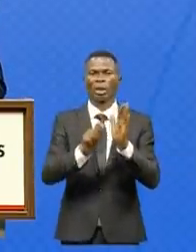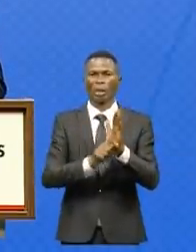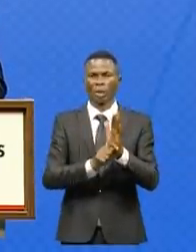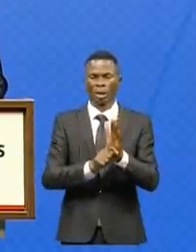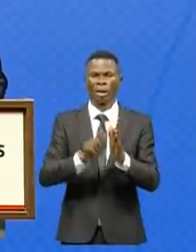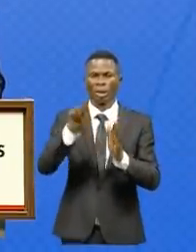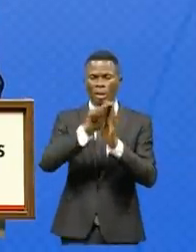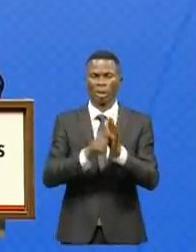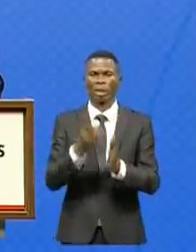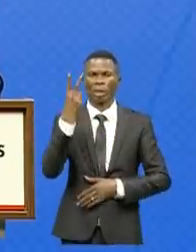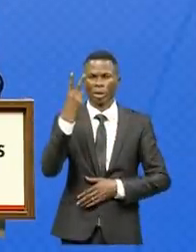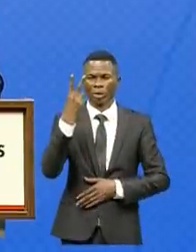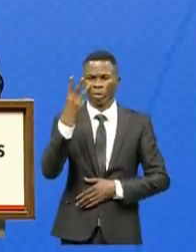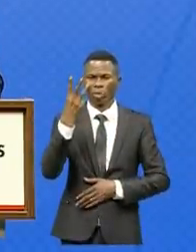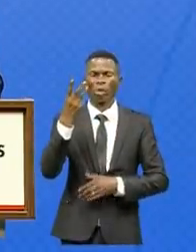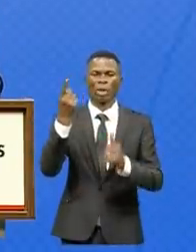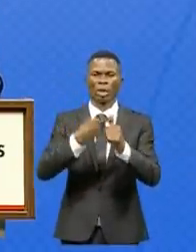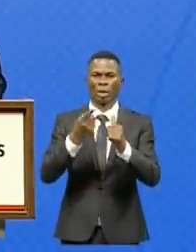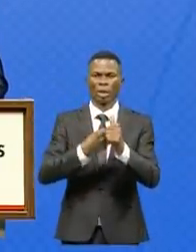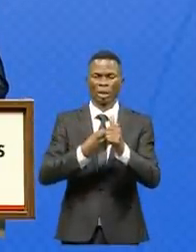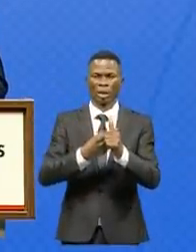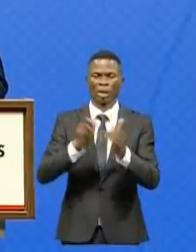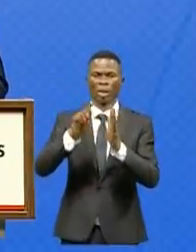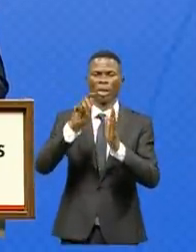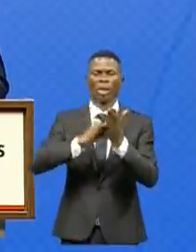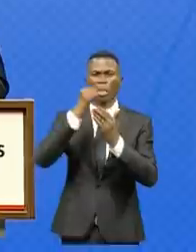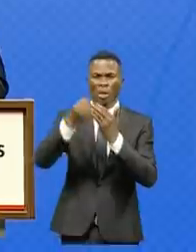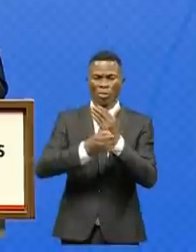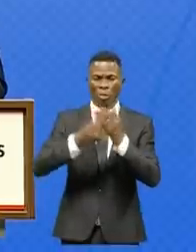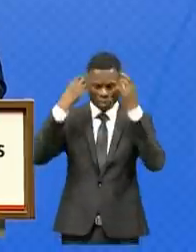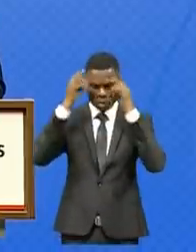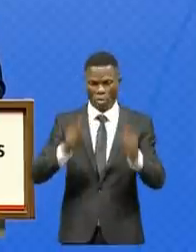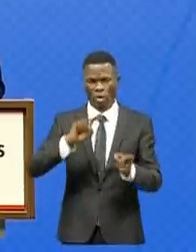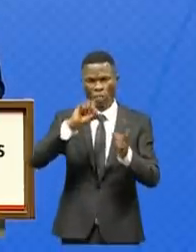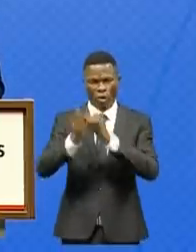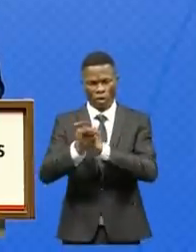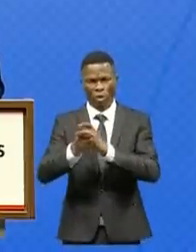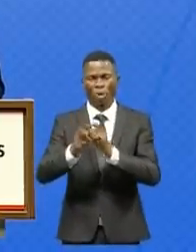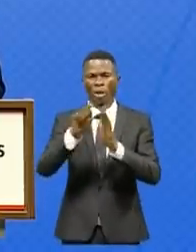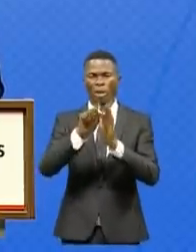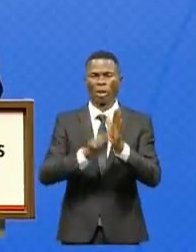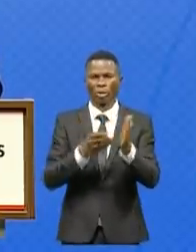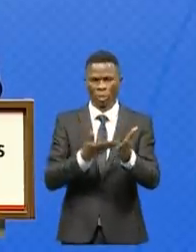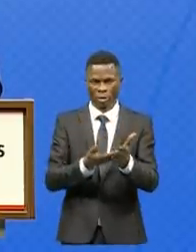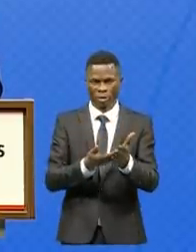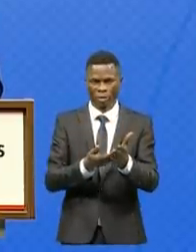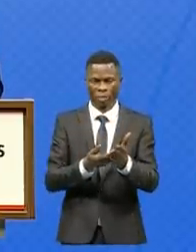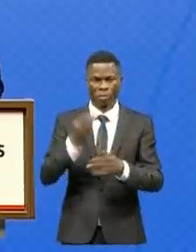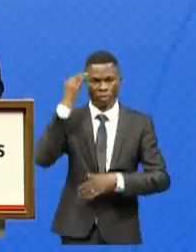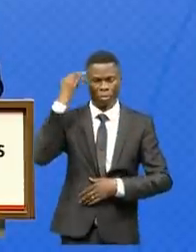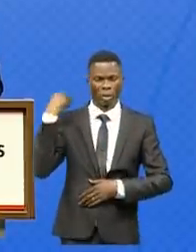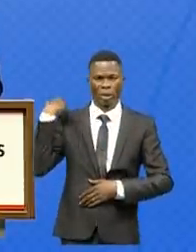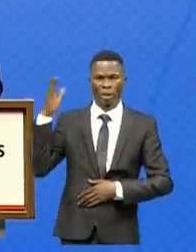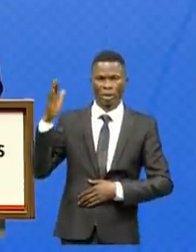Trois textes. 1. Projet des conventions nécessitant ratification. La ministre